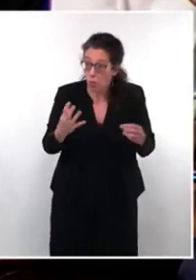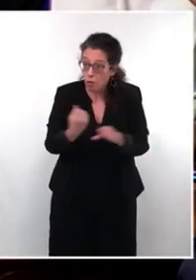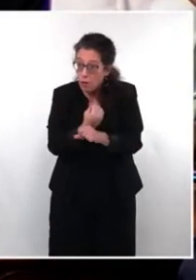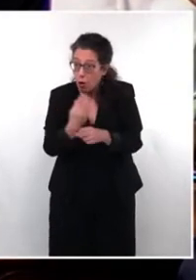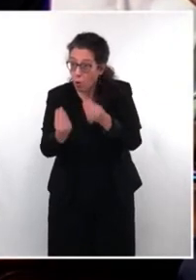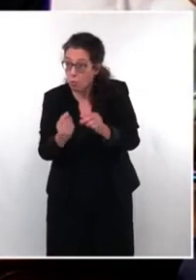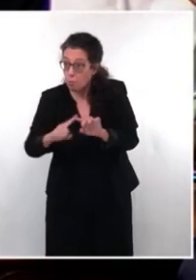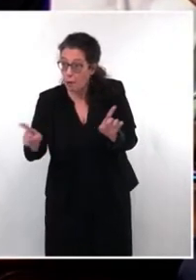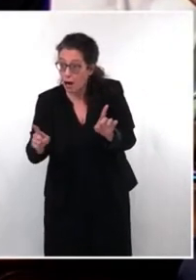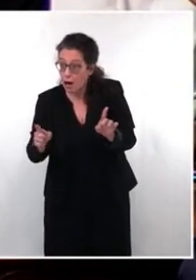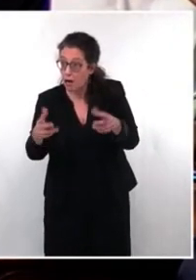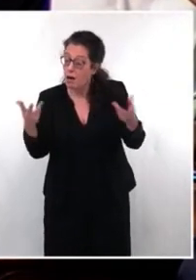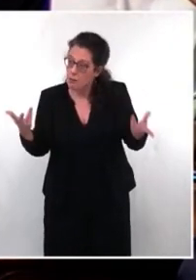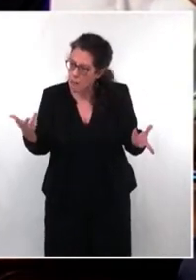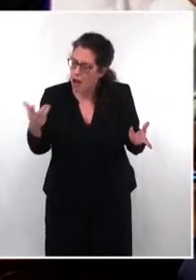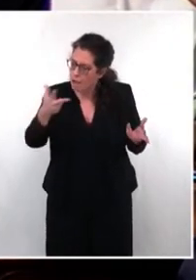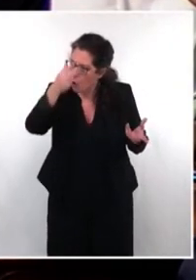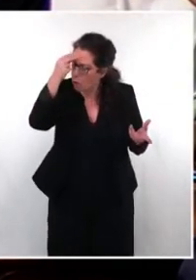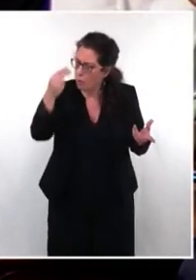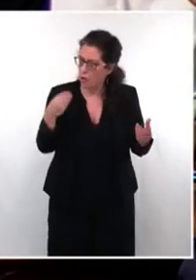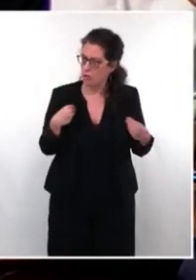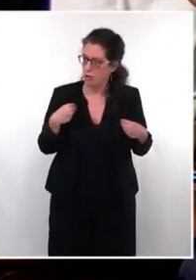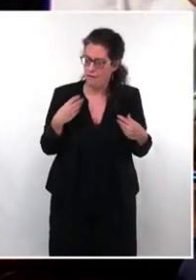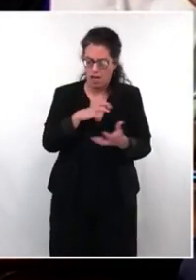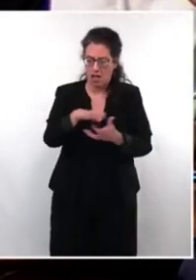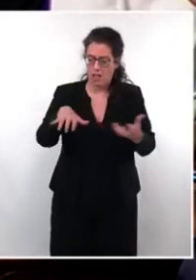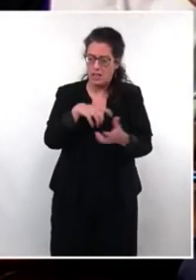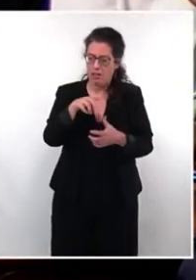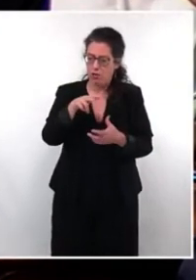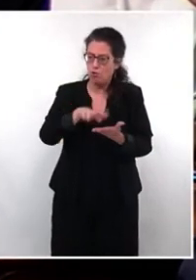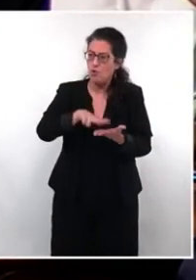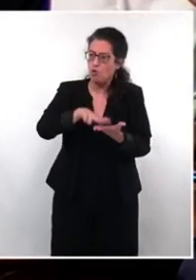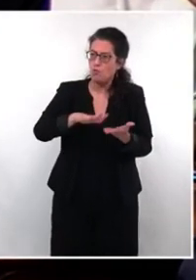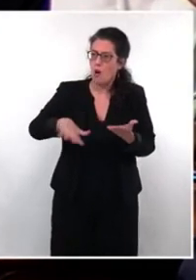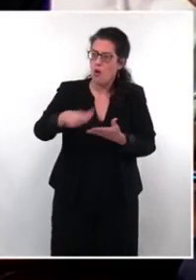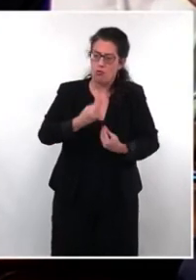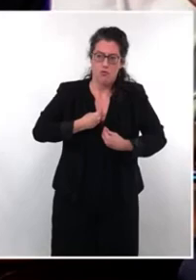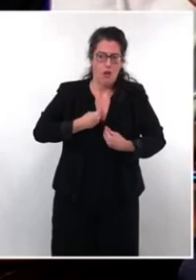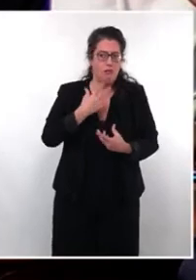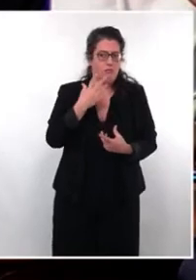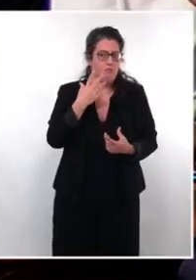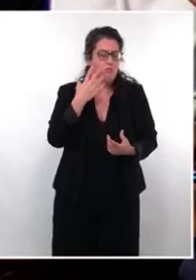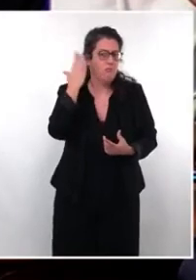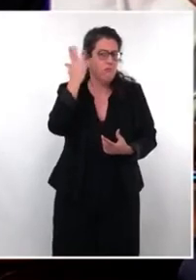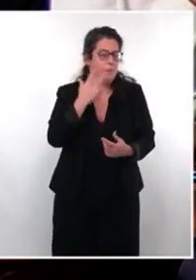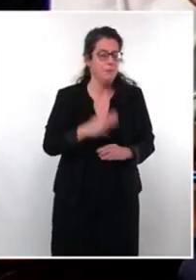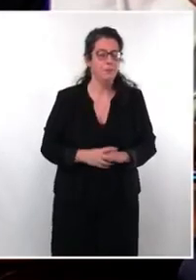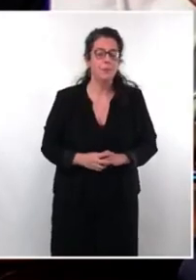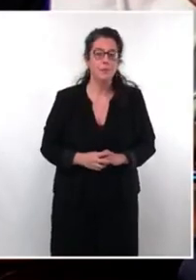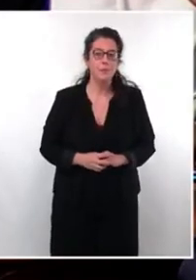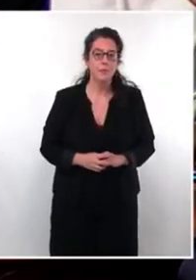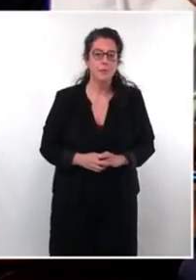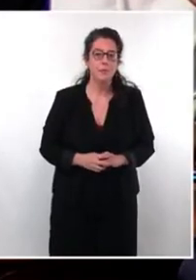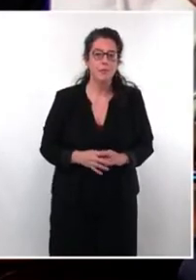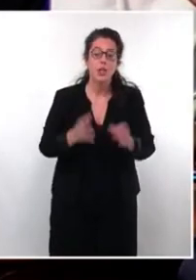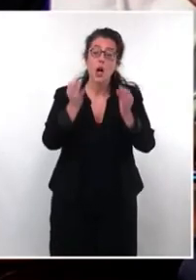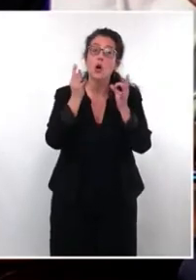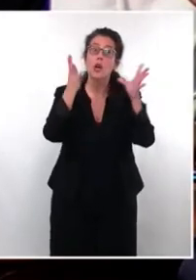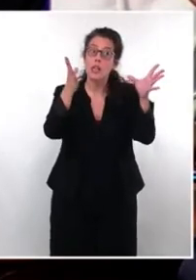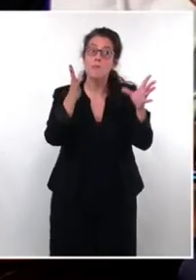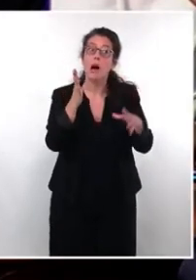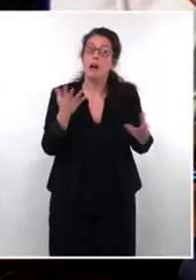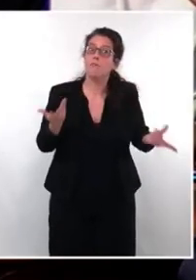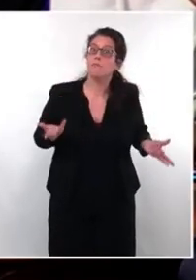mais comprenez que ça puisse tout de même, en pleine crise du logement, nous interpeller. Et enfin, le climat, il est ce qu'il est, monsieur le maire, ici.